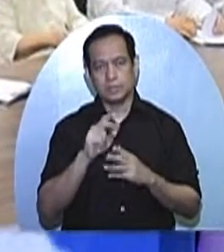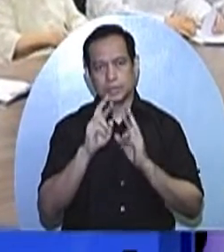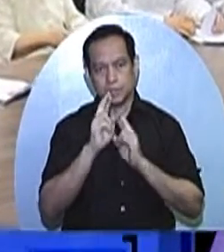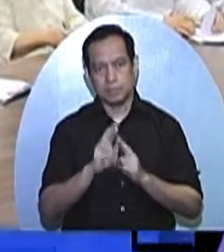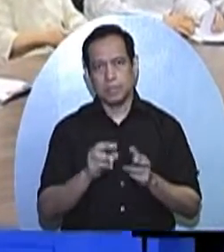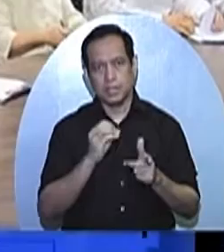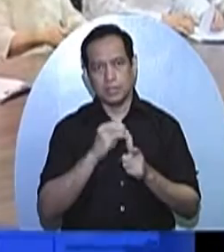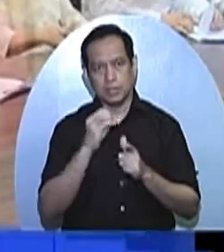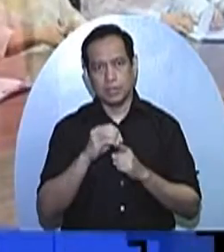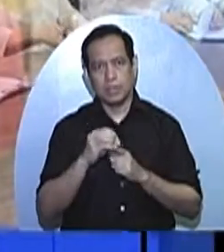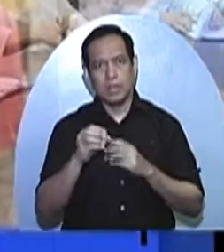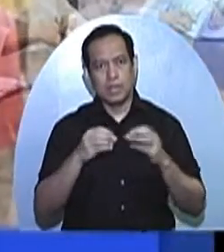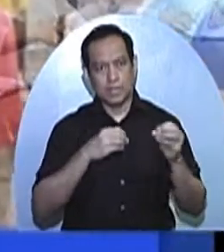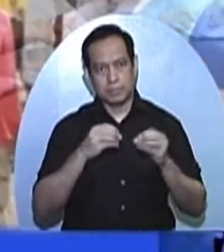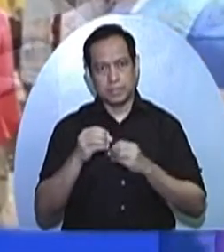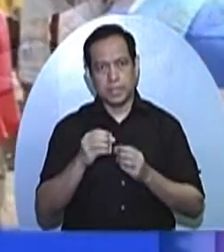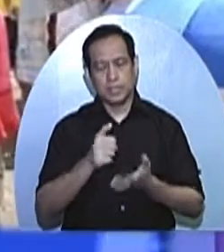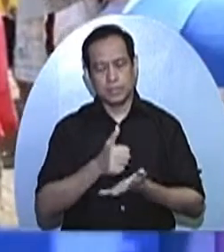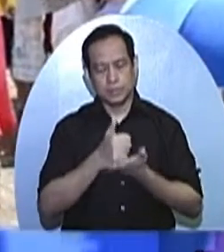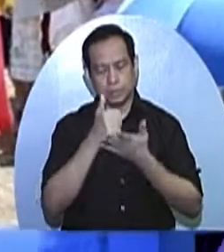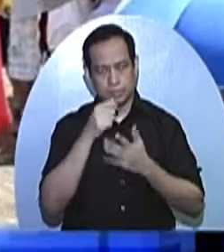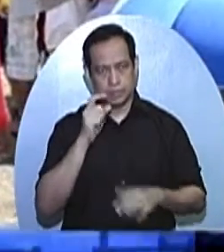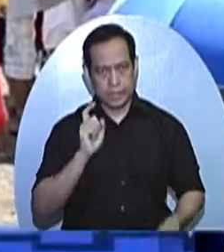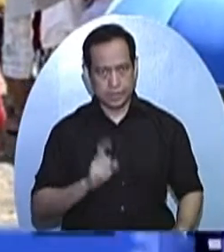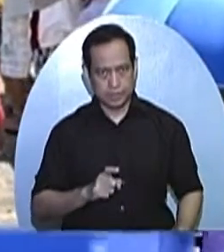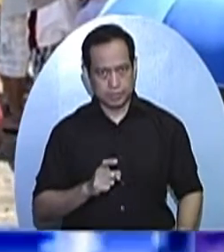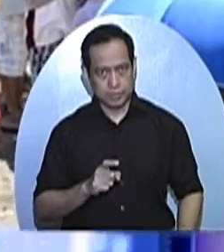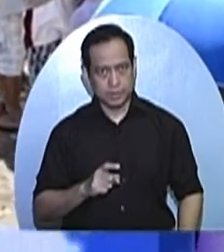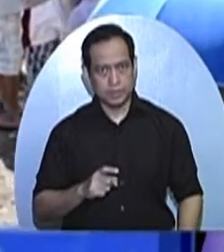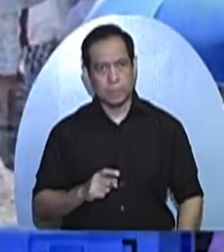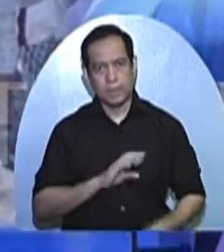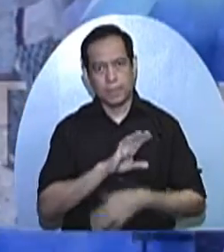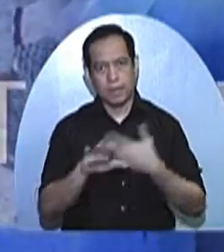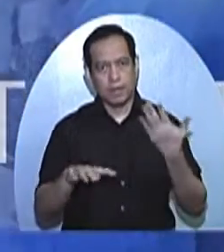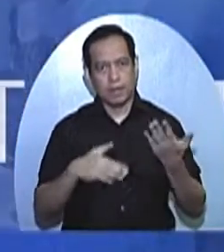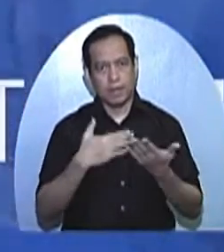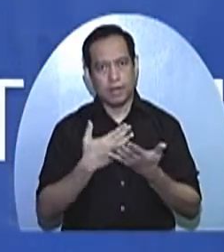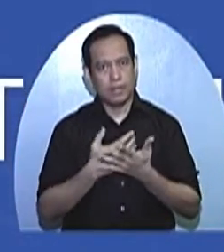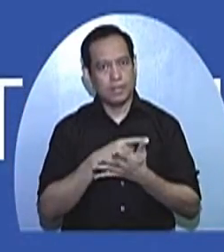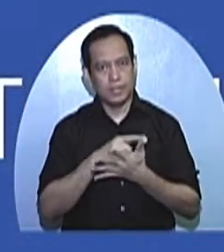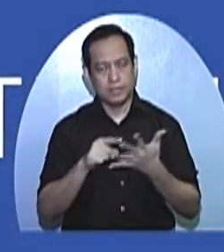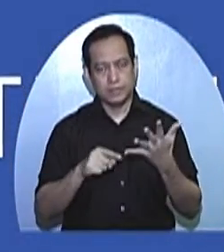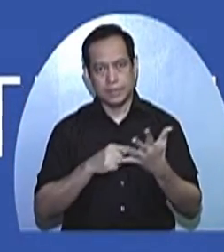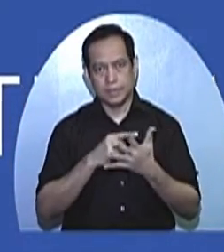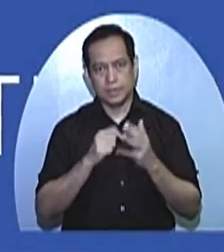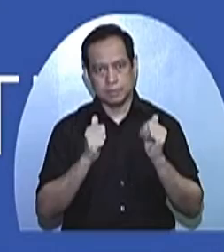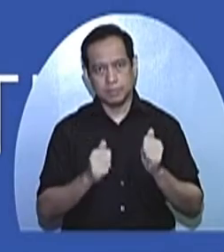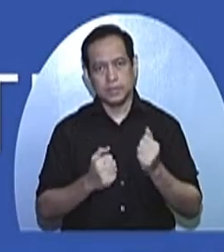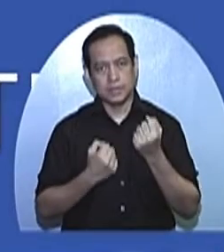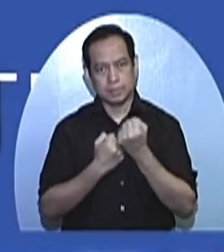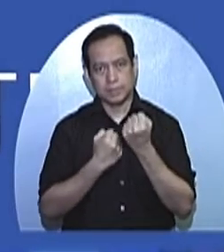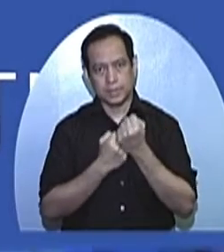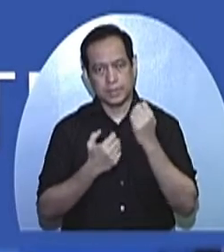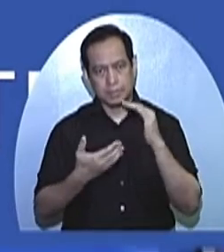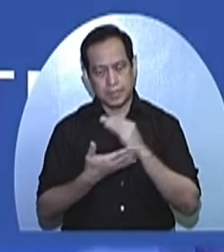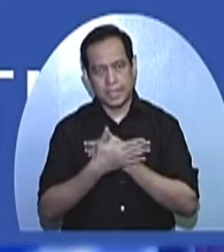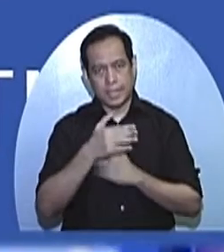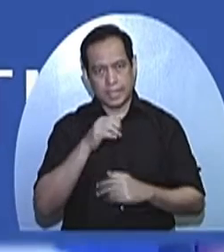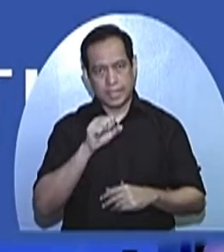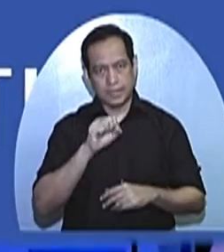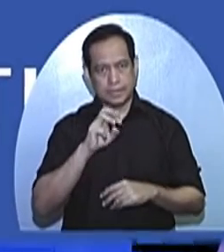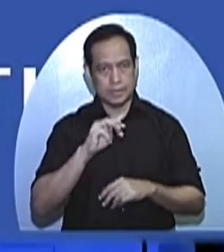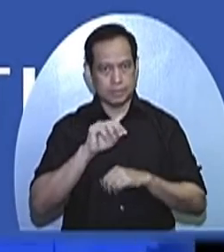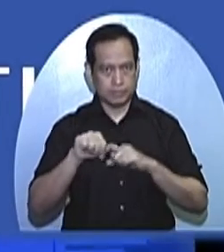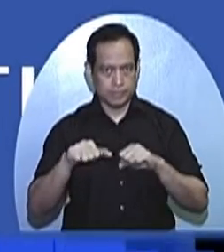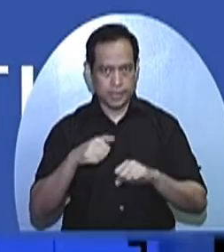disaster response o Operation Tulong Express. Ang lahat ng ito ay tinutugunan